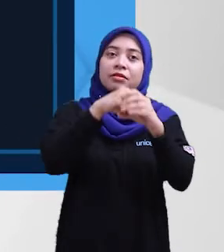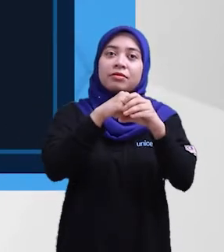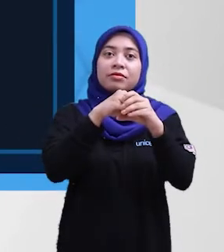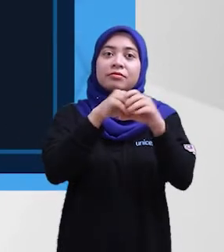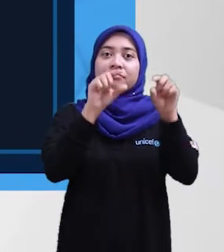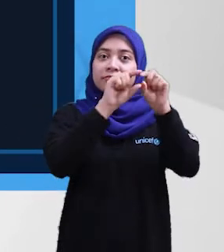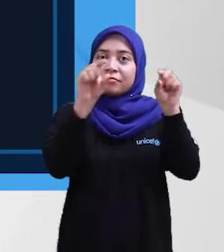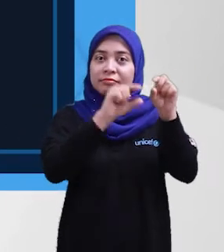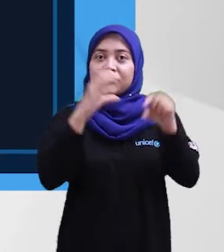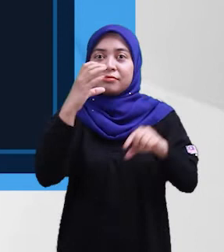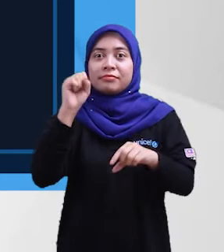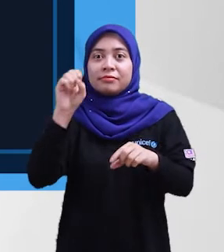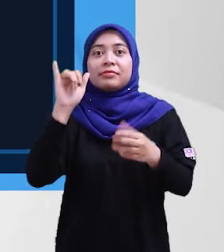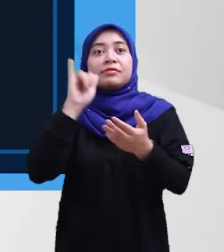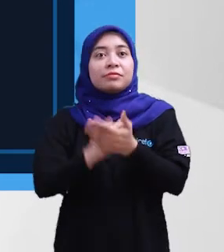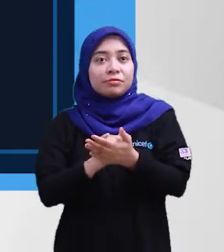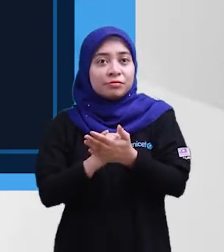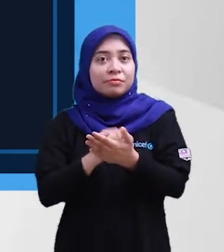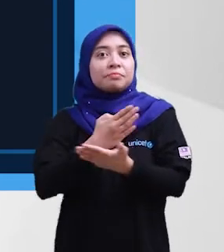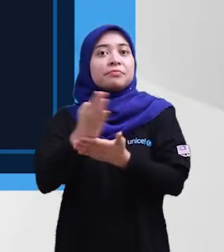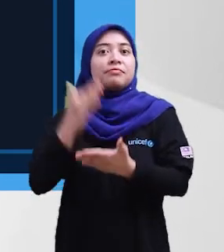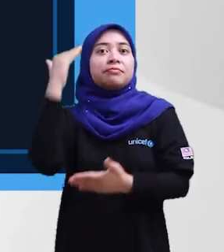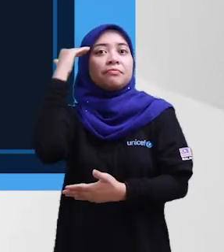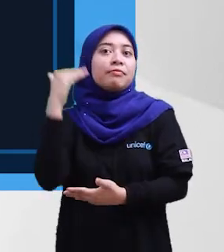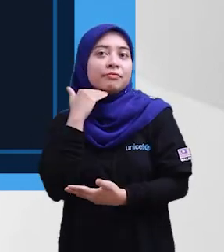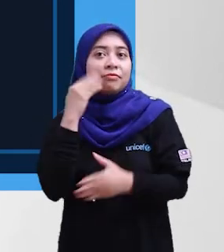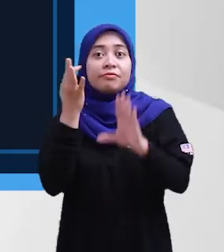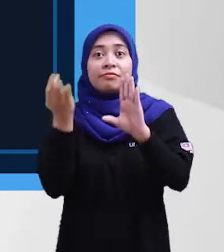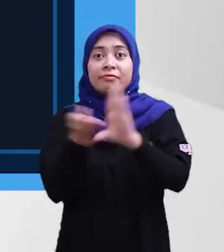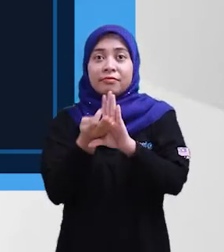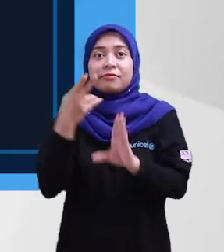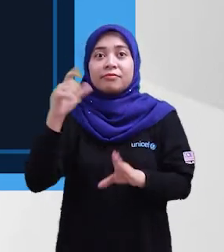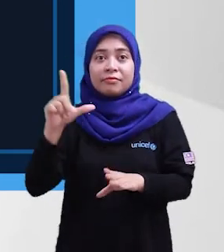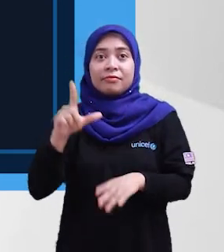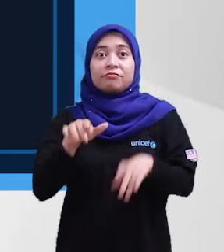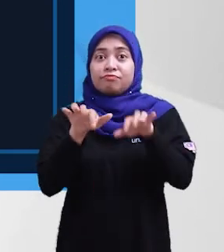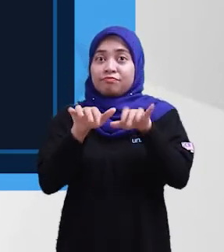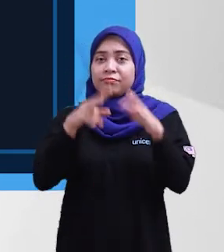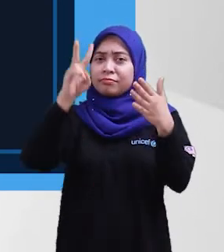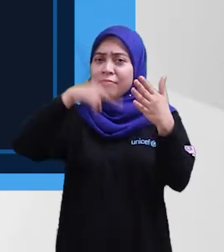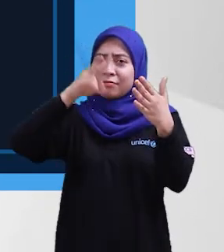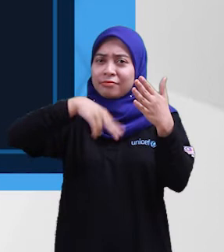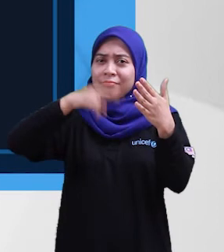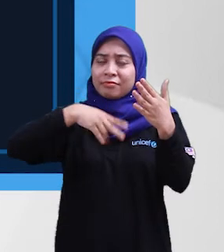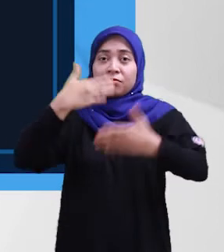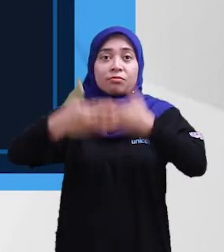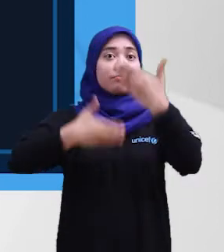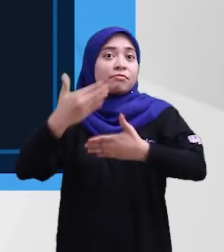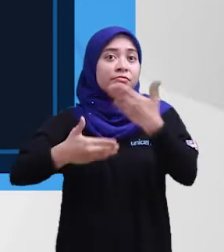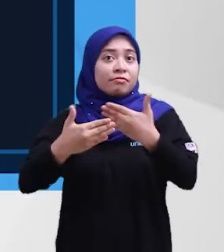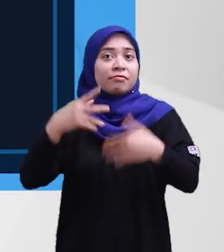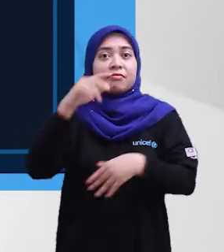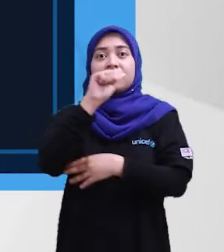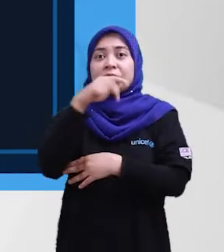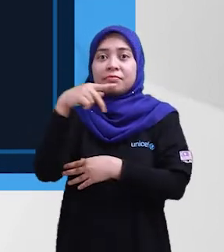dan masukkan pautan kepada CSS itu ke dalam bahagian header kepala dokumen HTML. Layar web akan membaca,